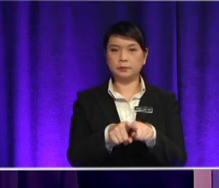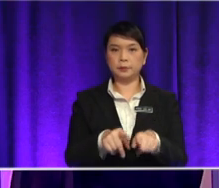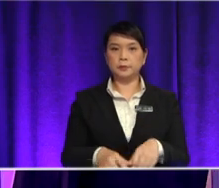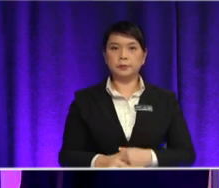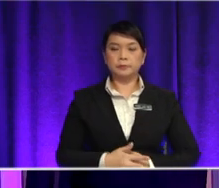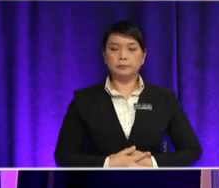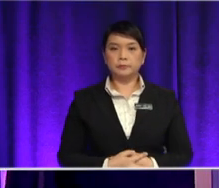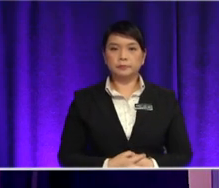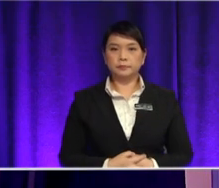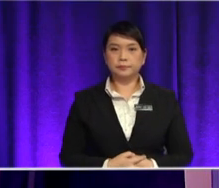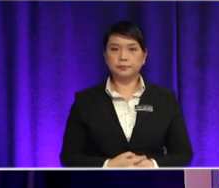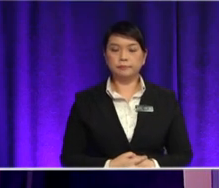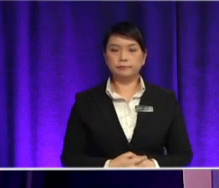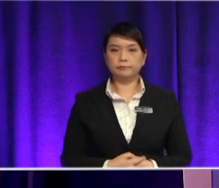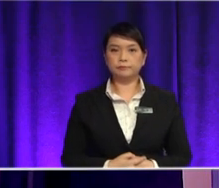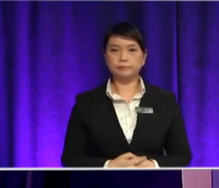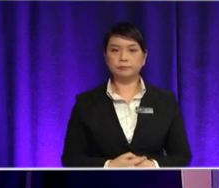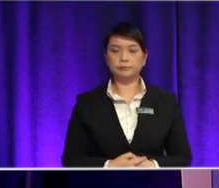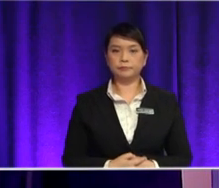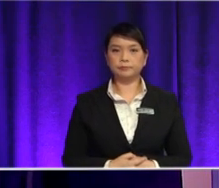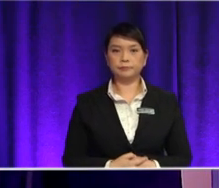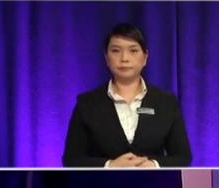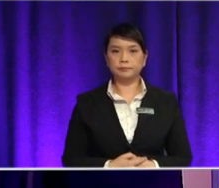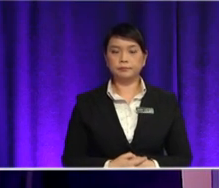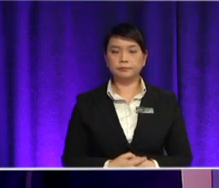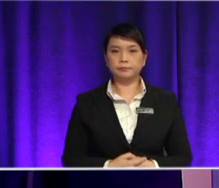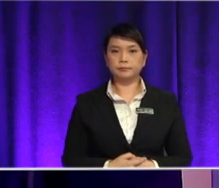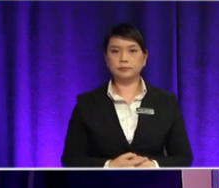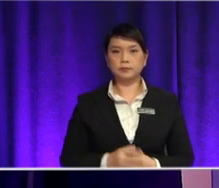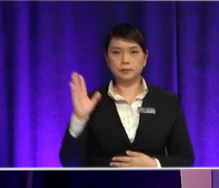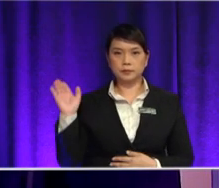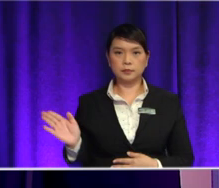itu. Okey, seterusnya katalah ini pula diberi